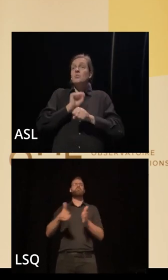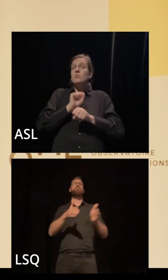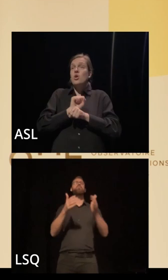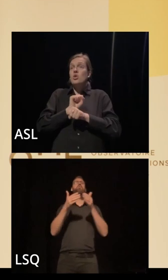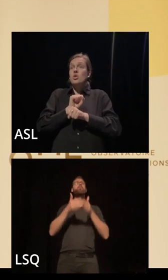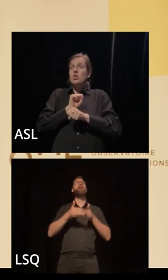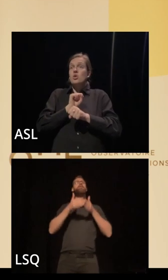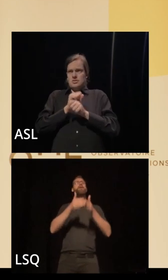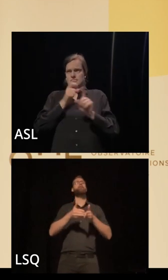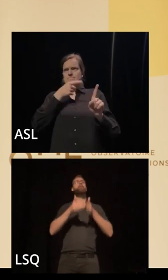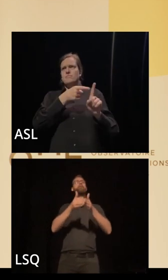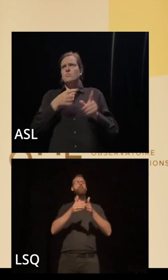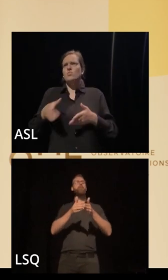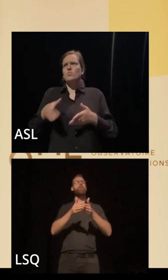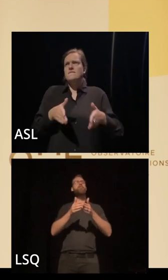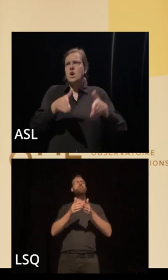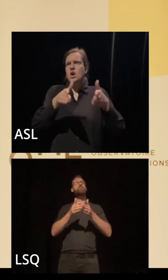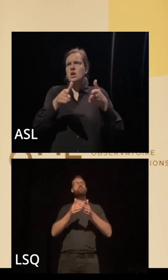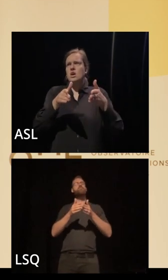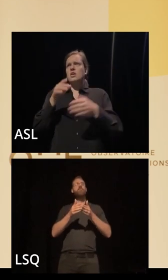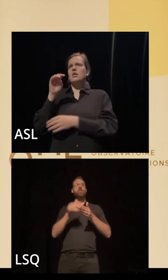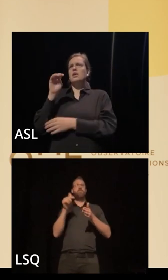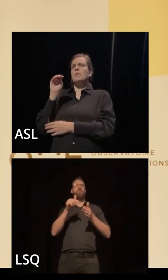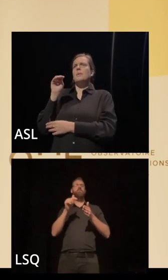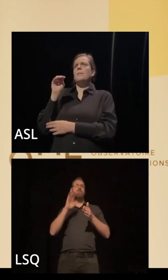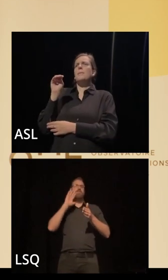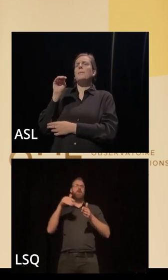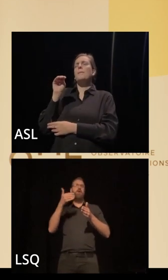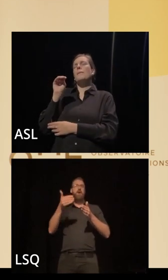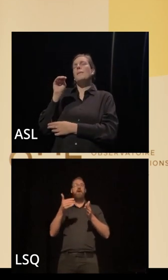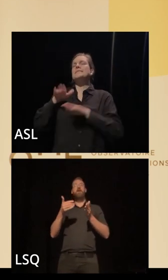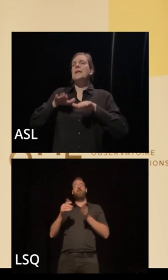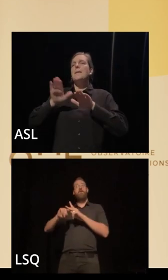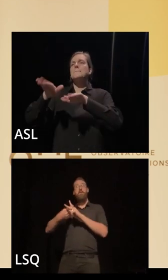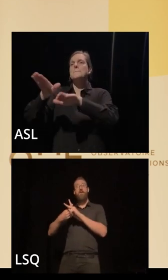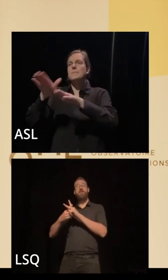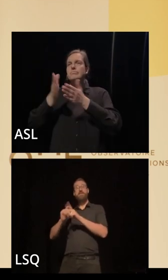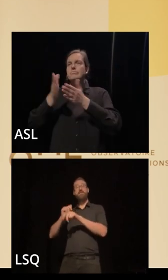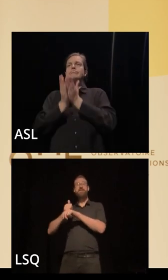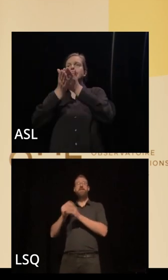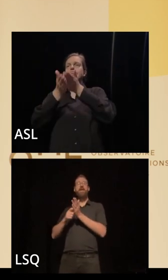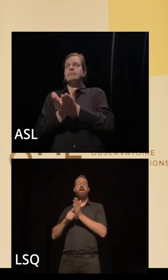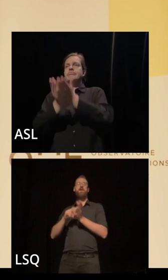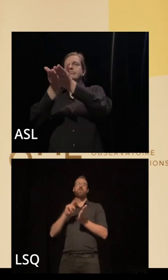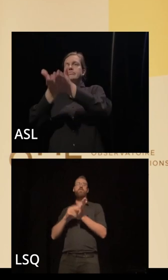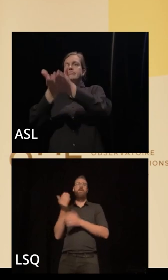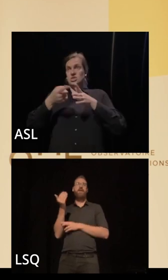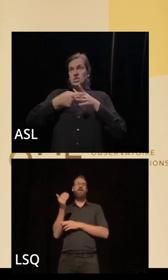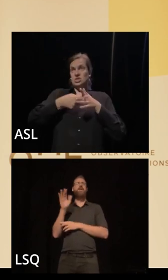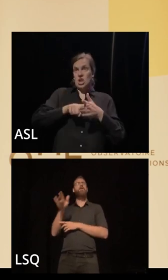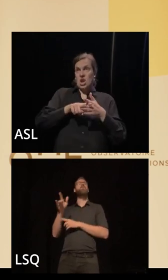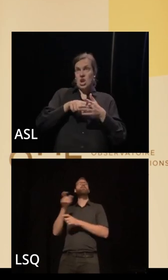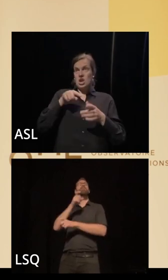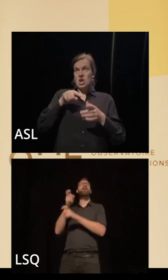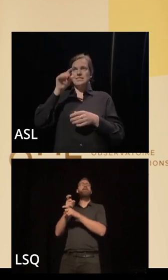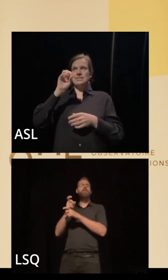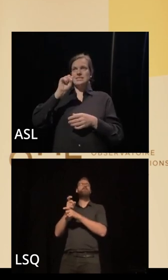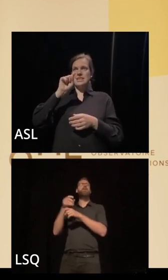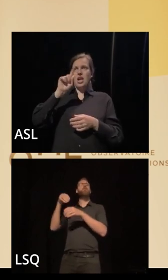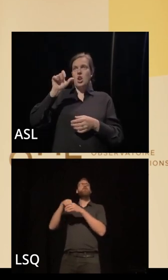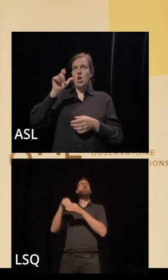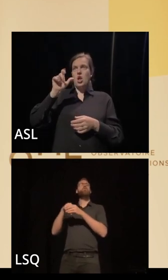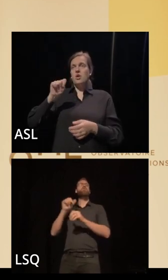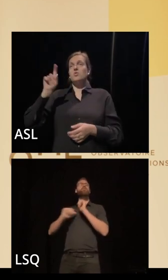maritimité du Saint-Laurent, c'est des nouveaux mots pour moi, remontent à 2015, alors qu'elle était directrice du contenu historique et